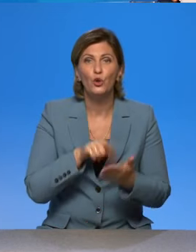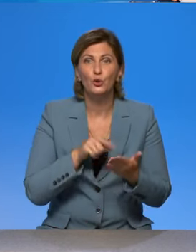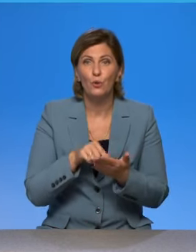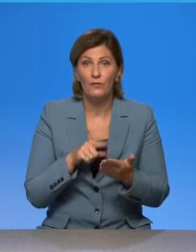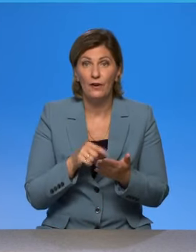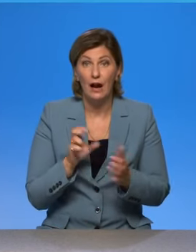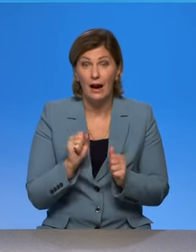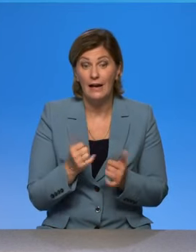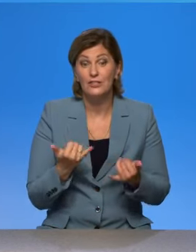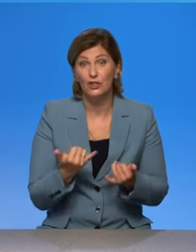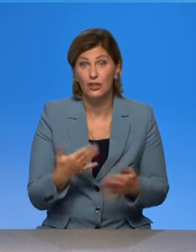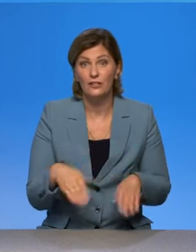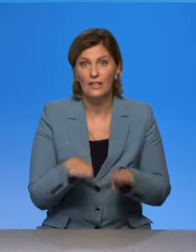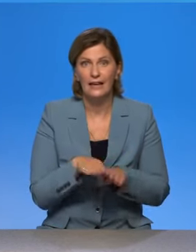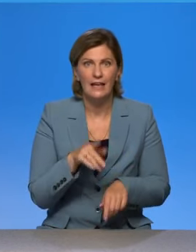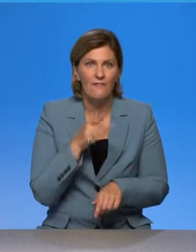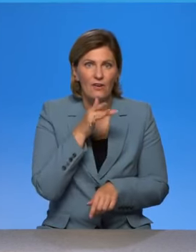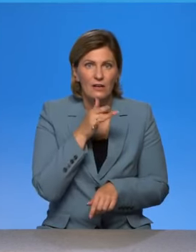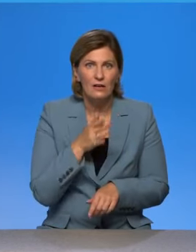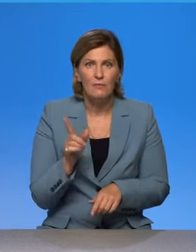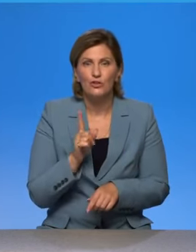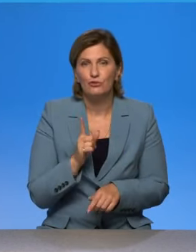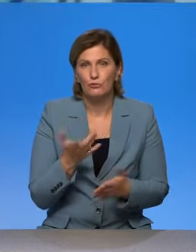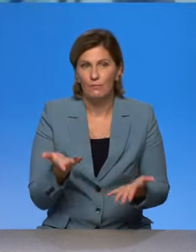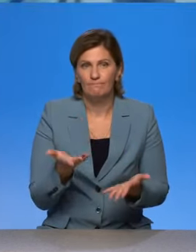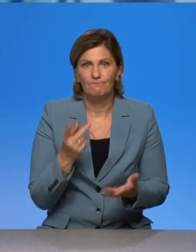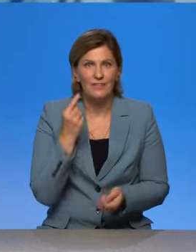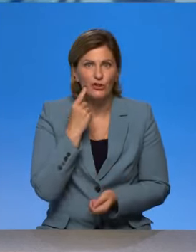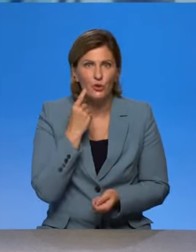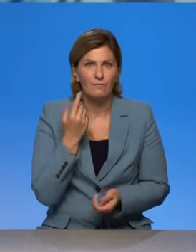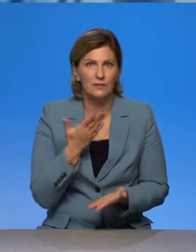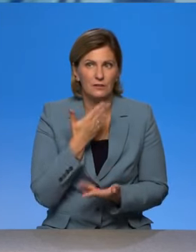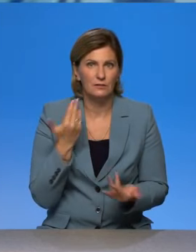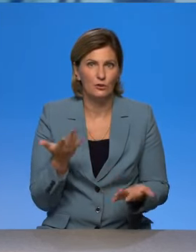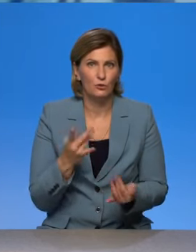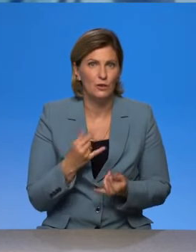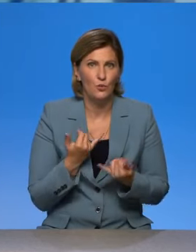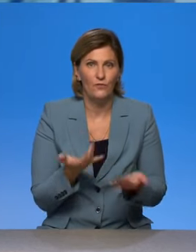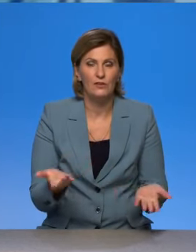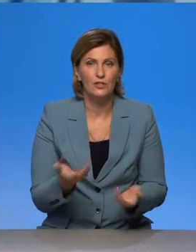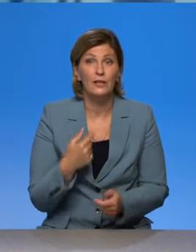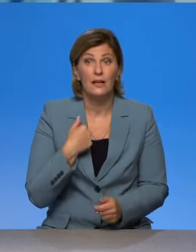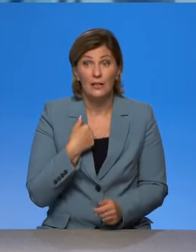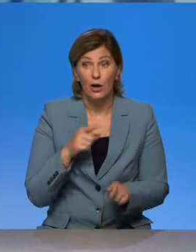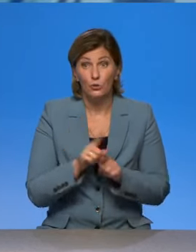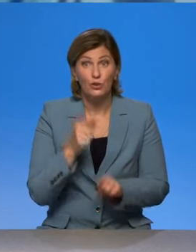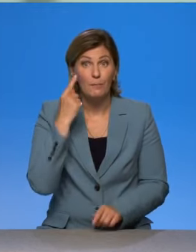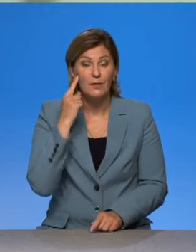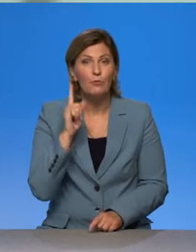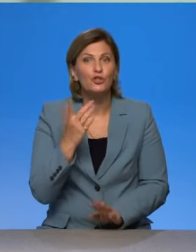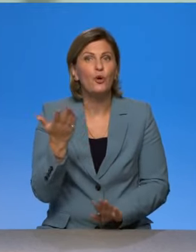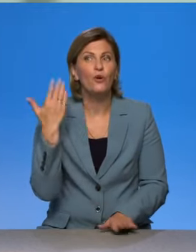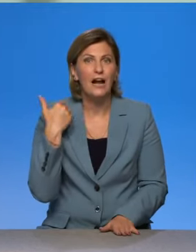сейчас вот такие времена, когда там ни чести, ни совести. С одной стороны, я тоже умом понимаю, что раньше трава зеленее